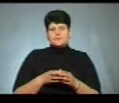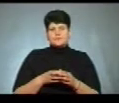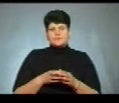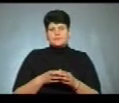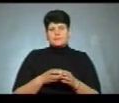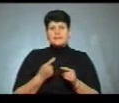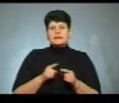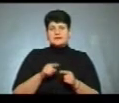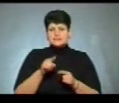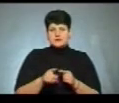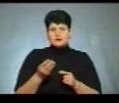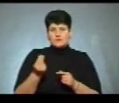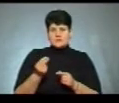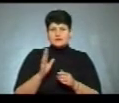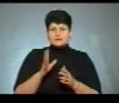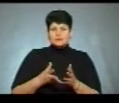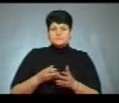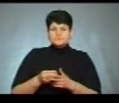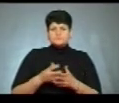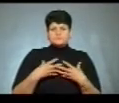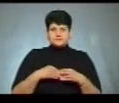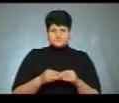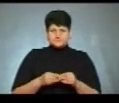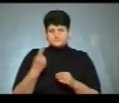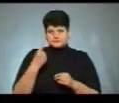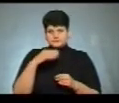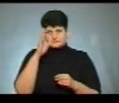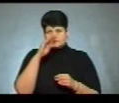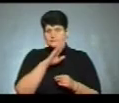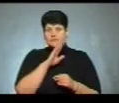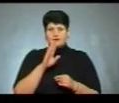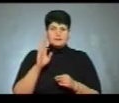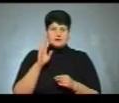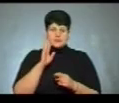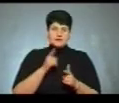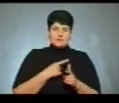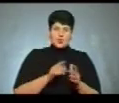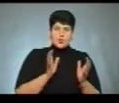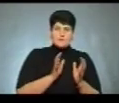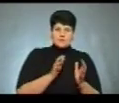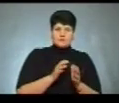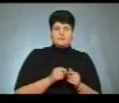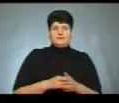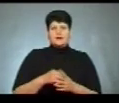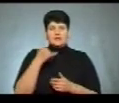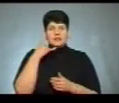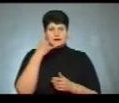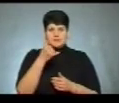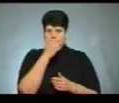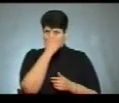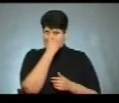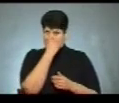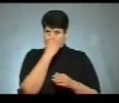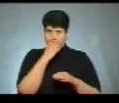але ця компенсація буде виплачуватись сім'ї, тобто одному з батьків або опікуну. Мені підказують, до нас звертається телеглядач. Доброго